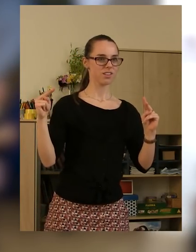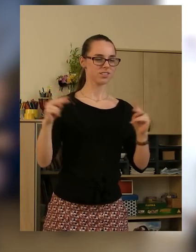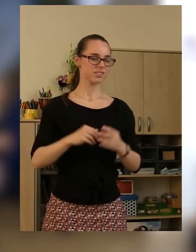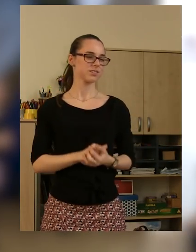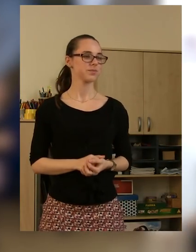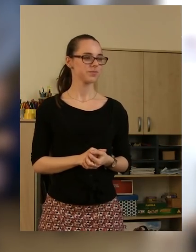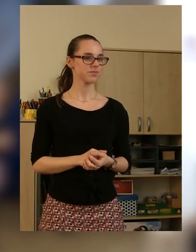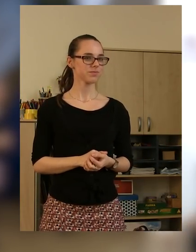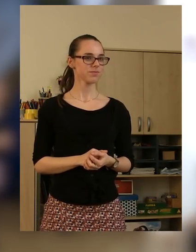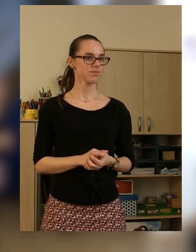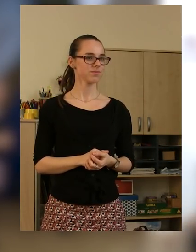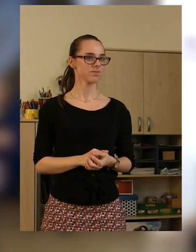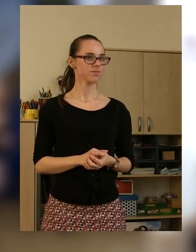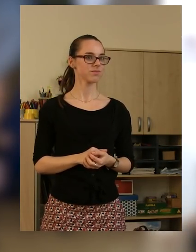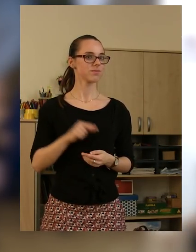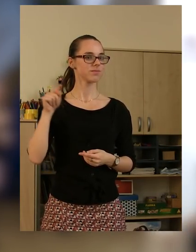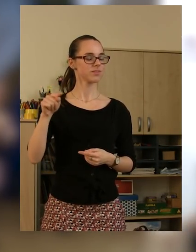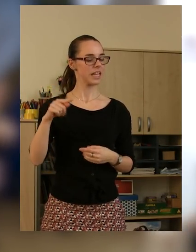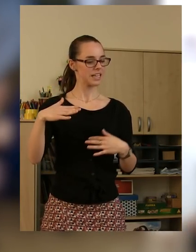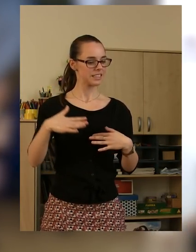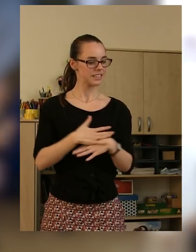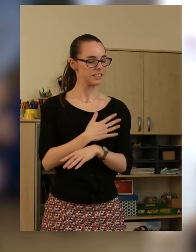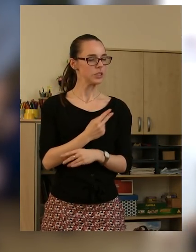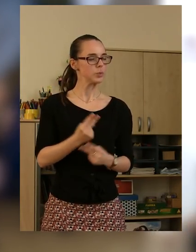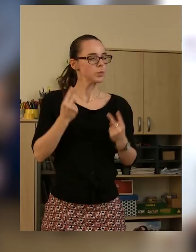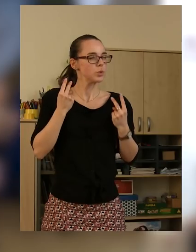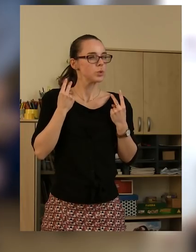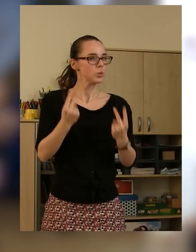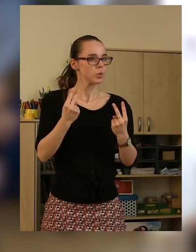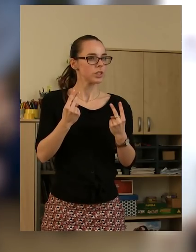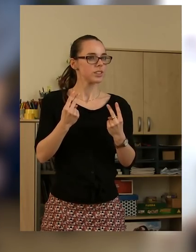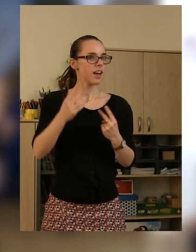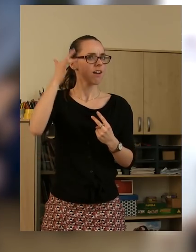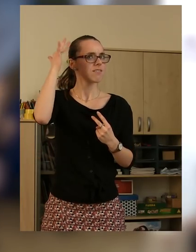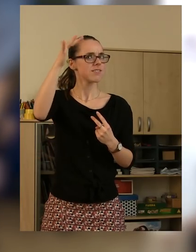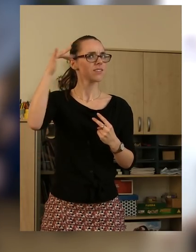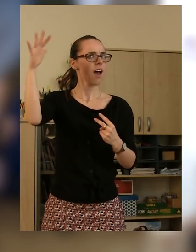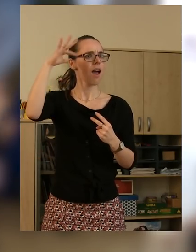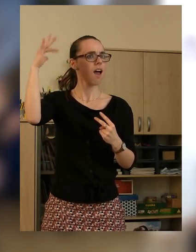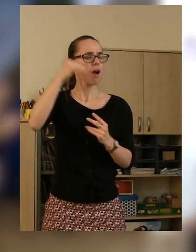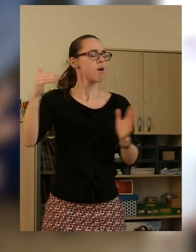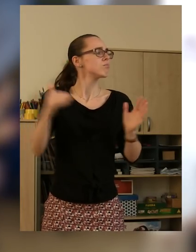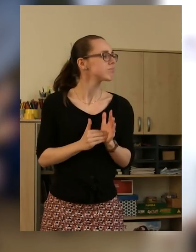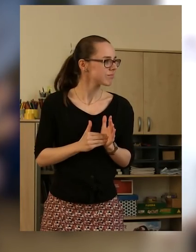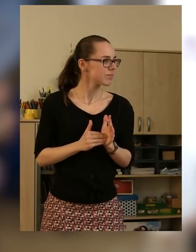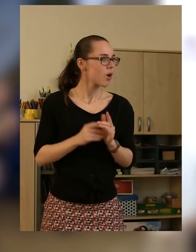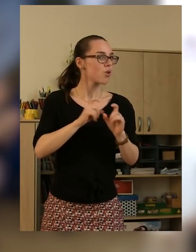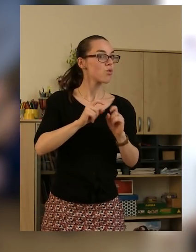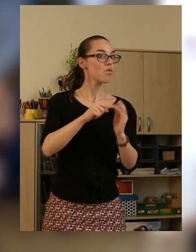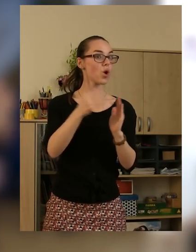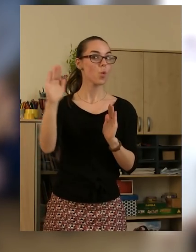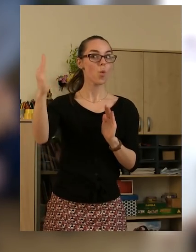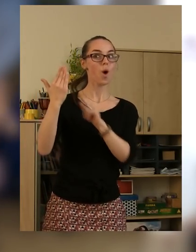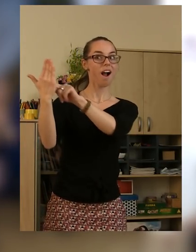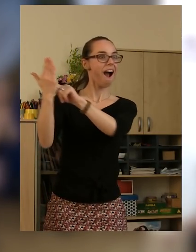To je, si myslím, řekl bych, že to je hlavní důvod, proč se nám zlé sní. To je hlavní důvod. Vyvážení jednostrannosti